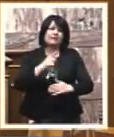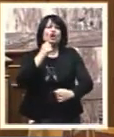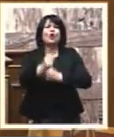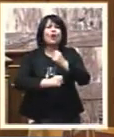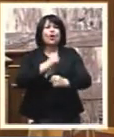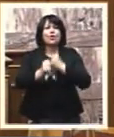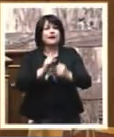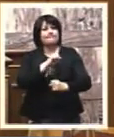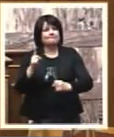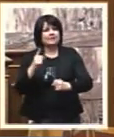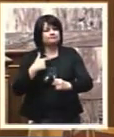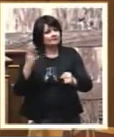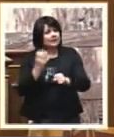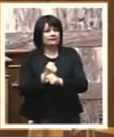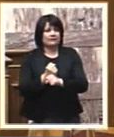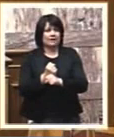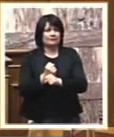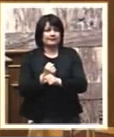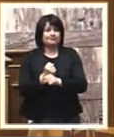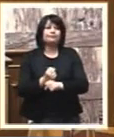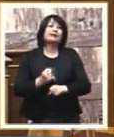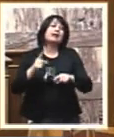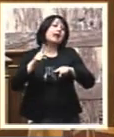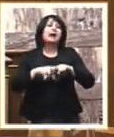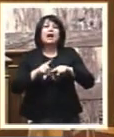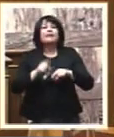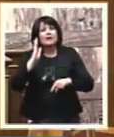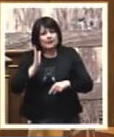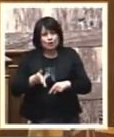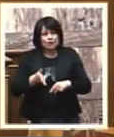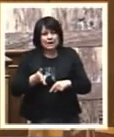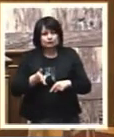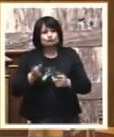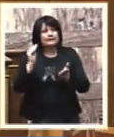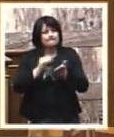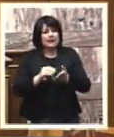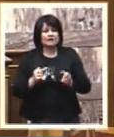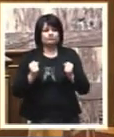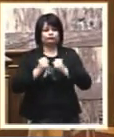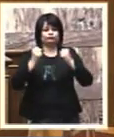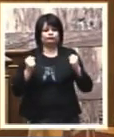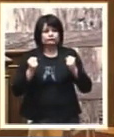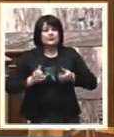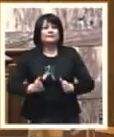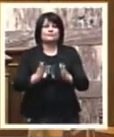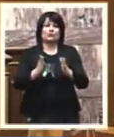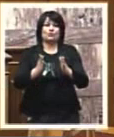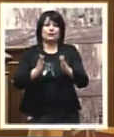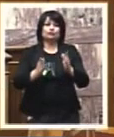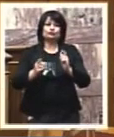δεκαετίες. Και να καταφέρουμε ως κοινωνία και ως οικονομία να πατήσουμε γερά στα πόδια, να δημιουργήσουμε μια καλύτερη